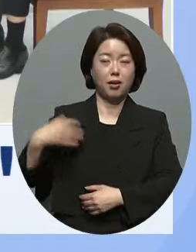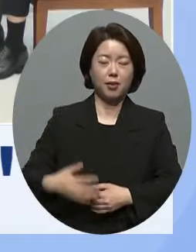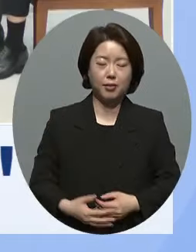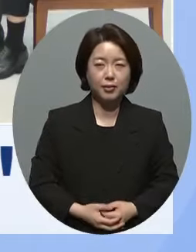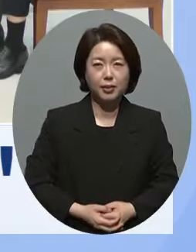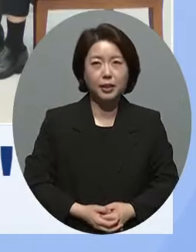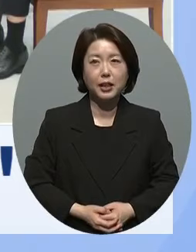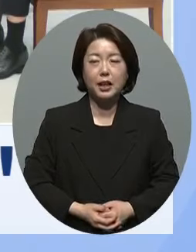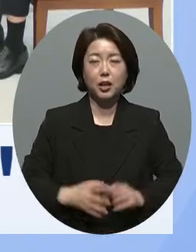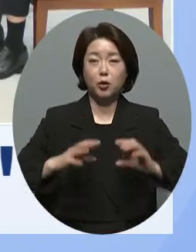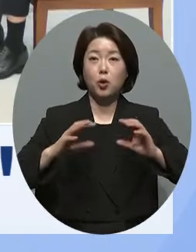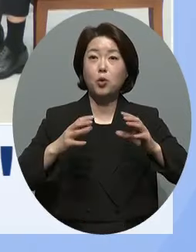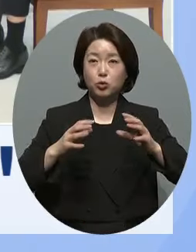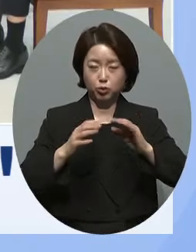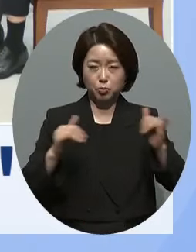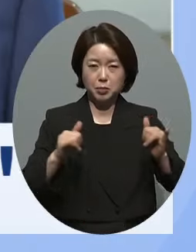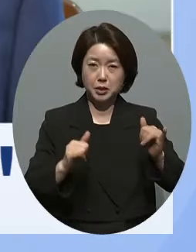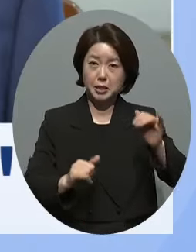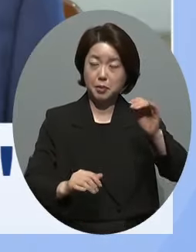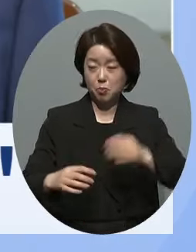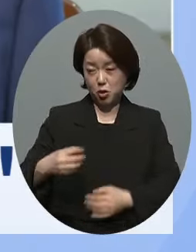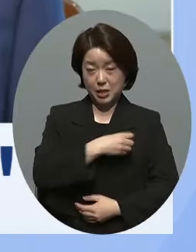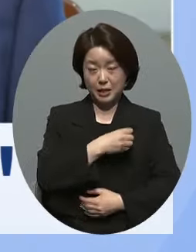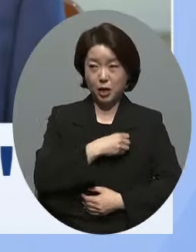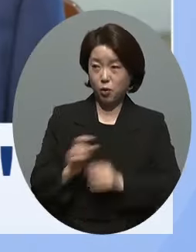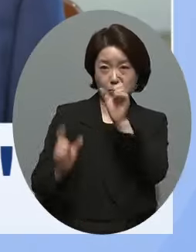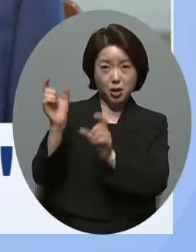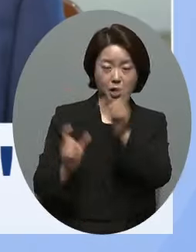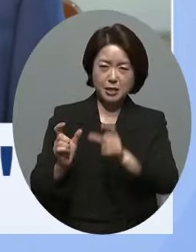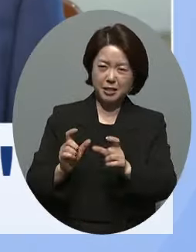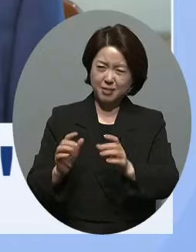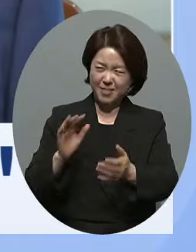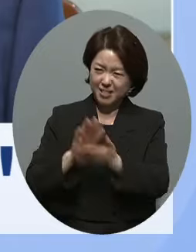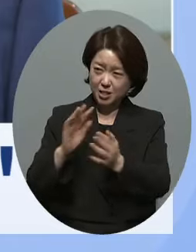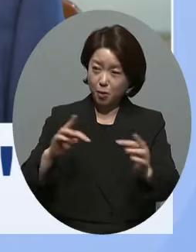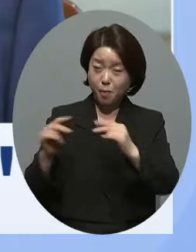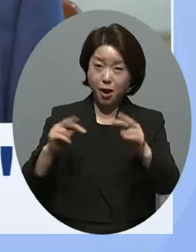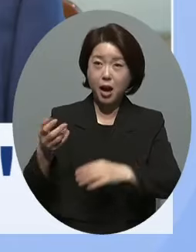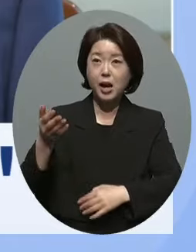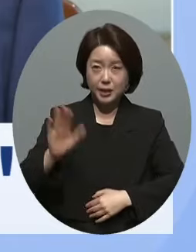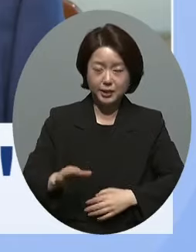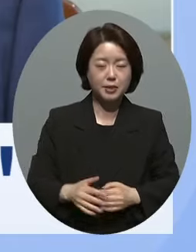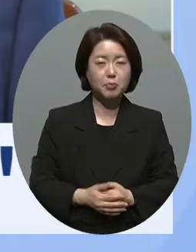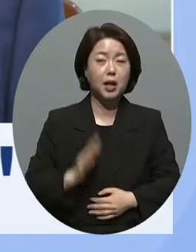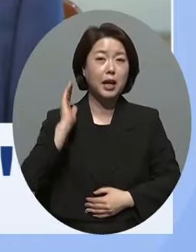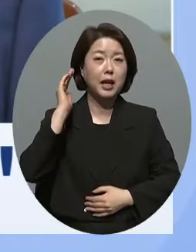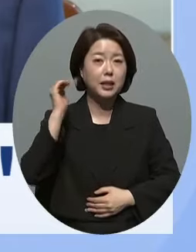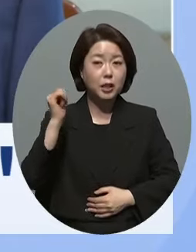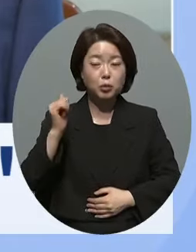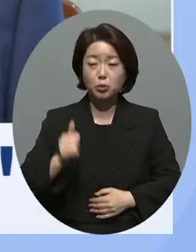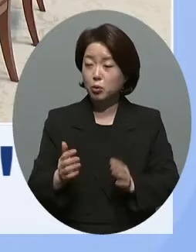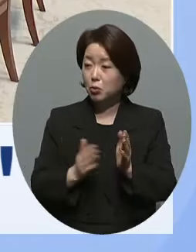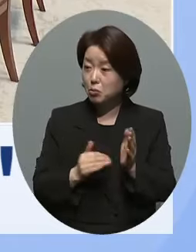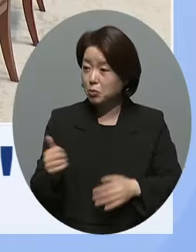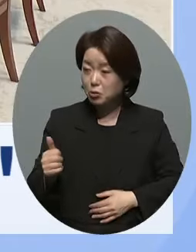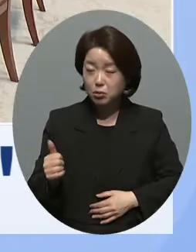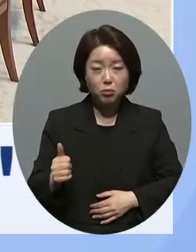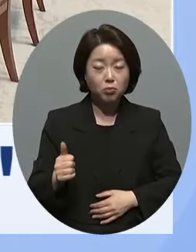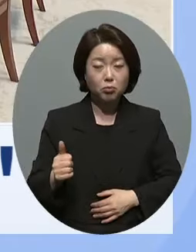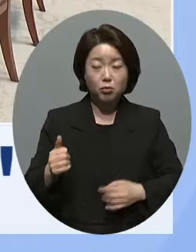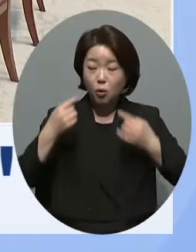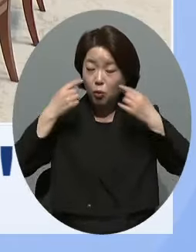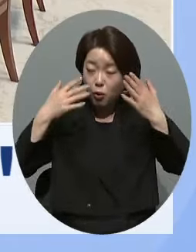물론 국민의 게시판에서는 굉장히 좀 당원 게시판에서는 뜨거운 논란이 벌어지고 있지만 이게 대통령이 정확한 워딩도 정확하지가 않습니다 유일하게 확인해 줄 수 있는